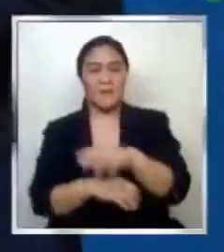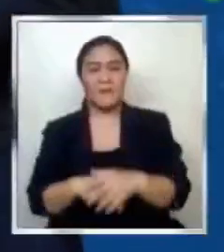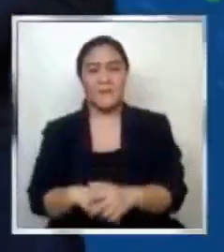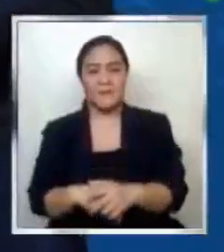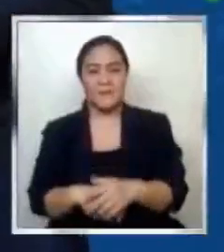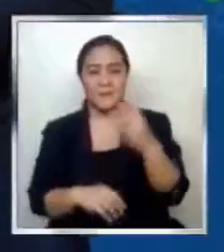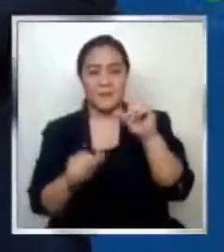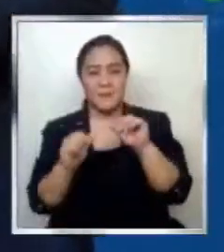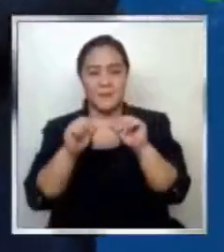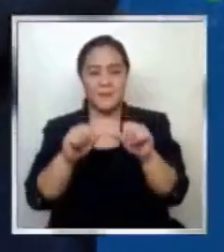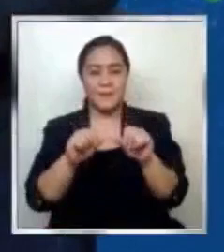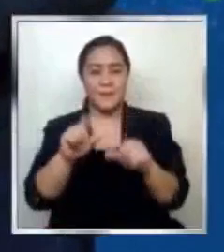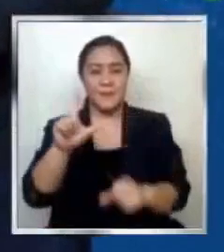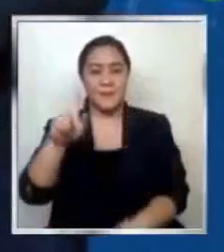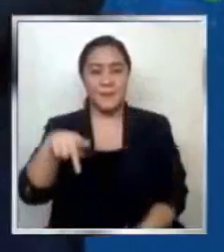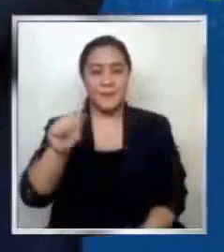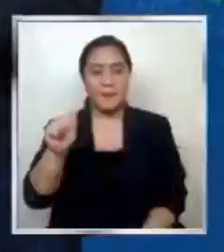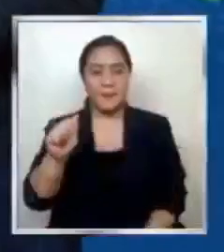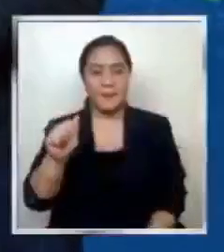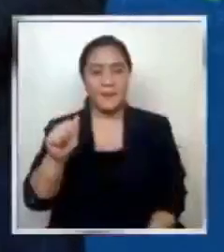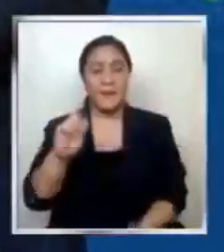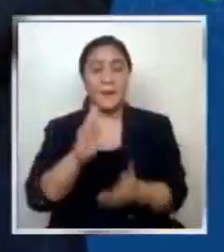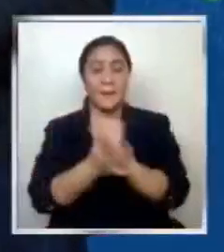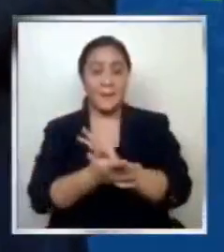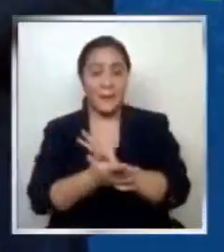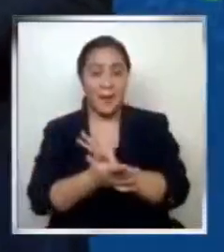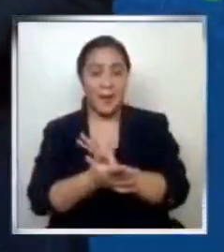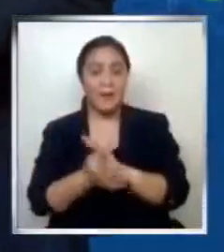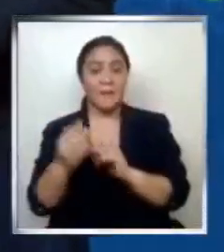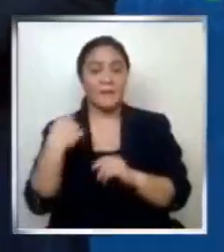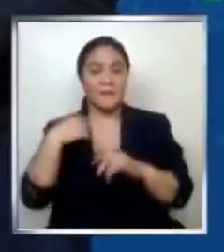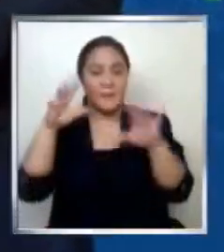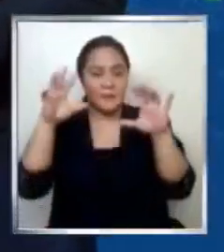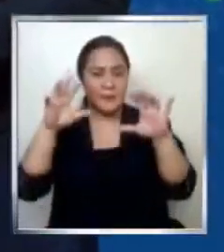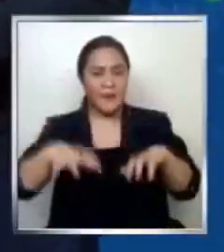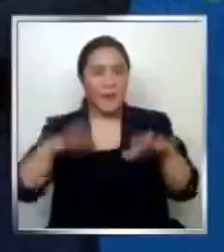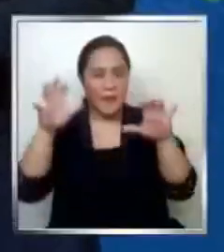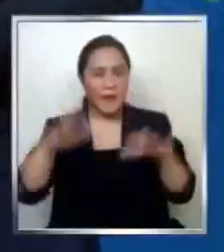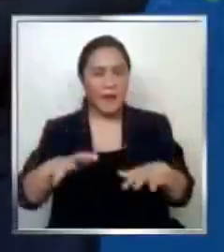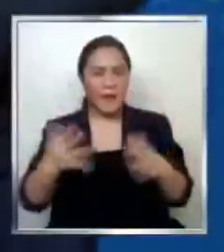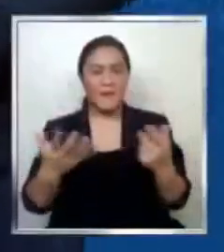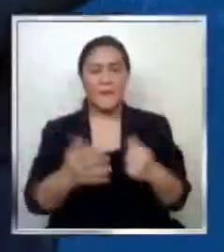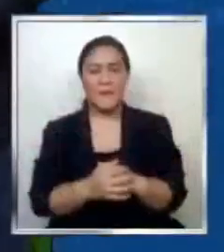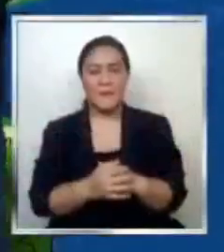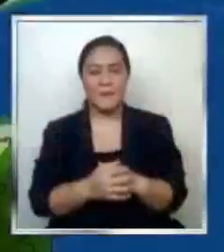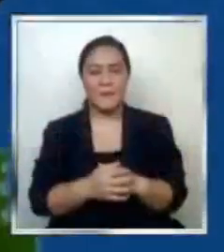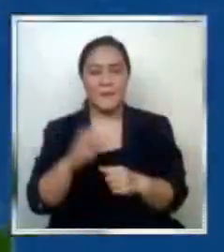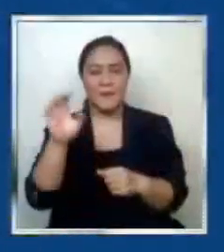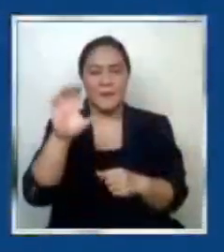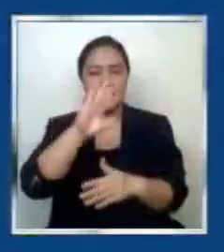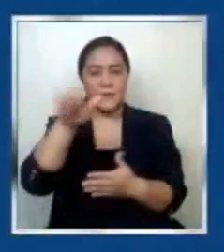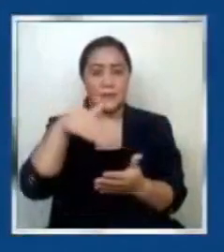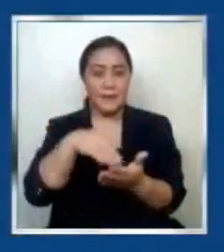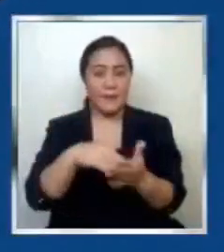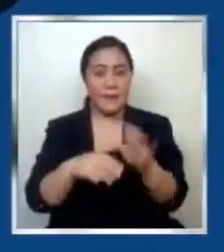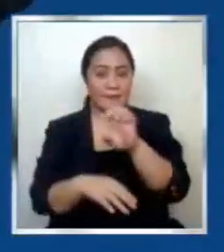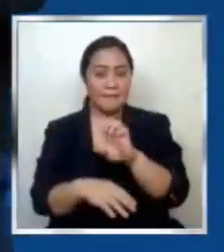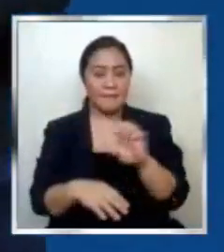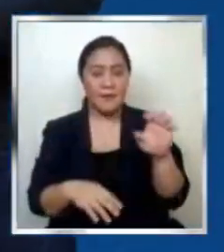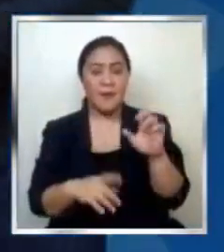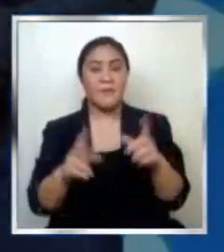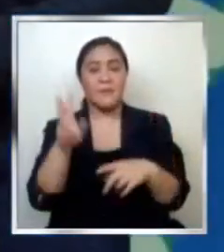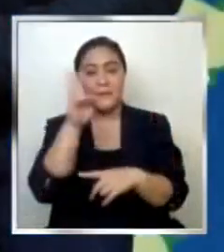sa LPA, mas maraming ulan sa Linggo ang inaasahan, central at eastern Visayas. Pagdating sa